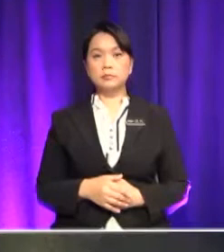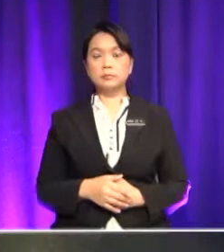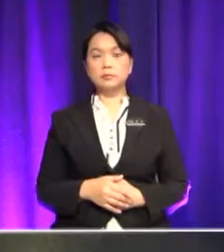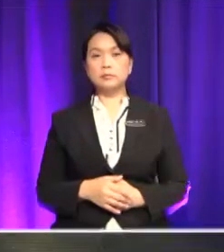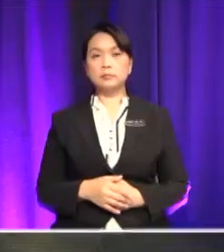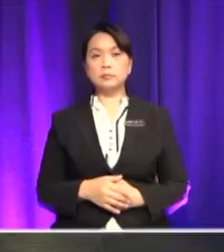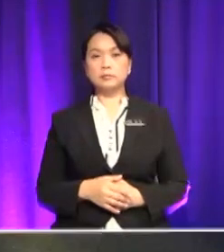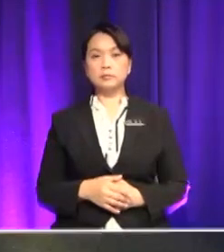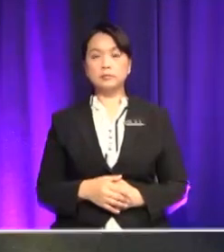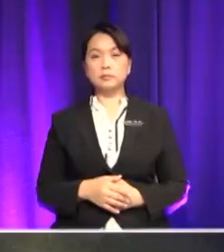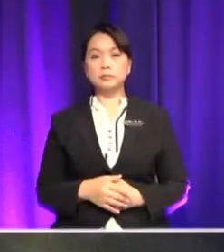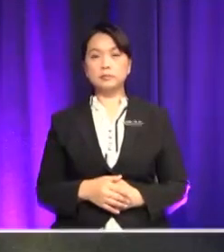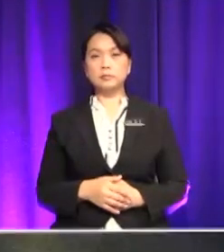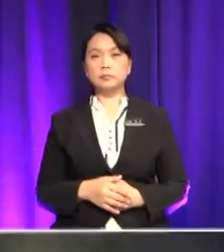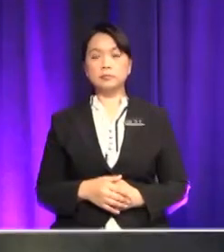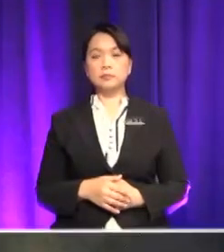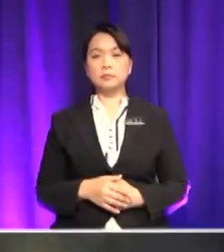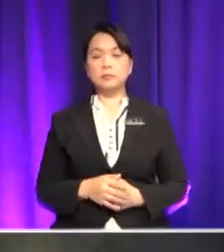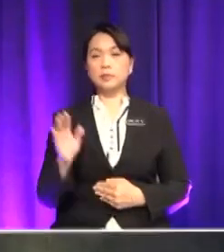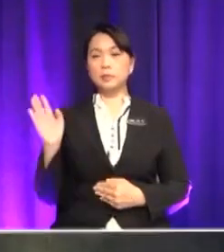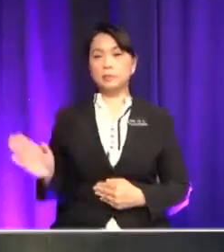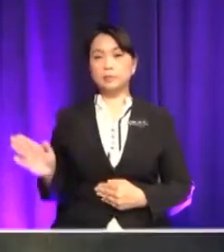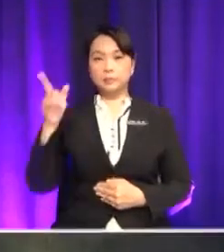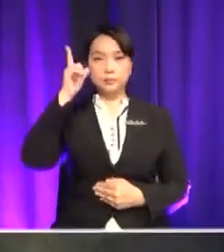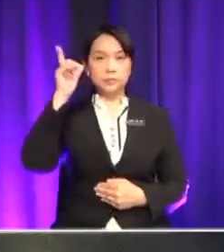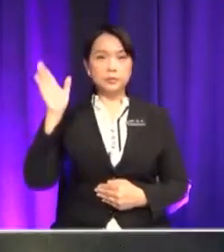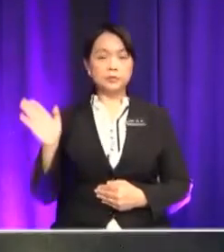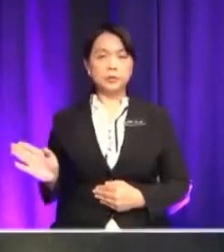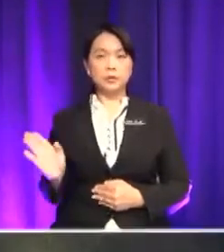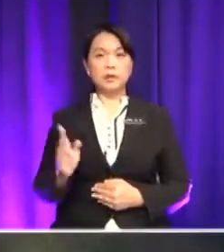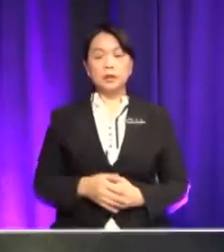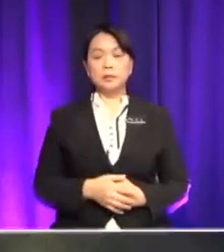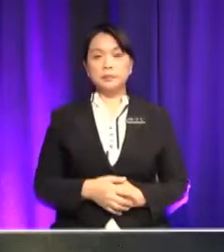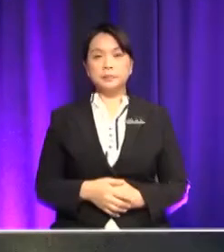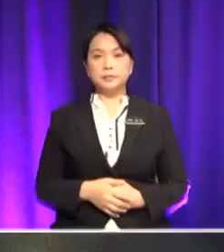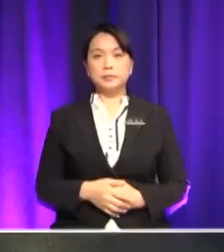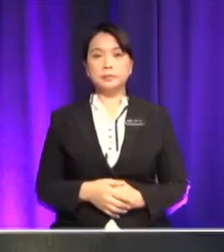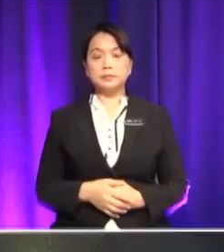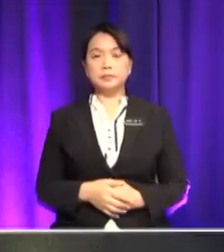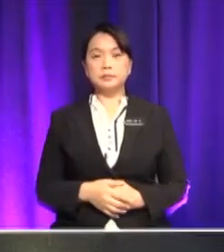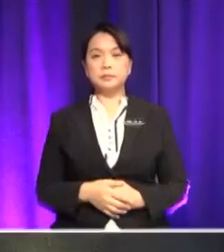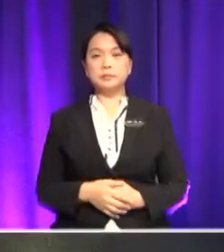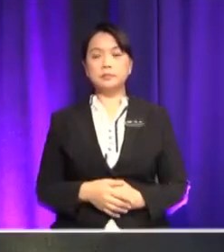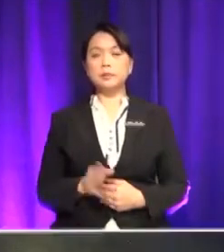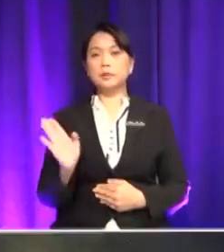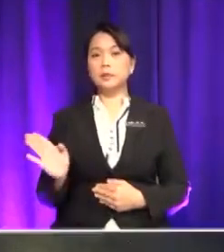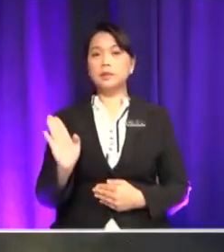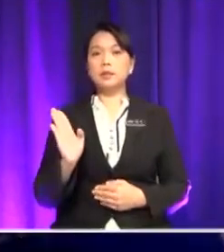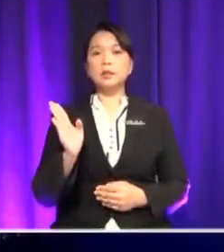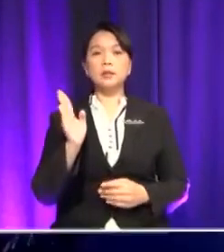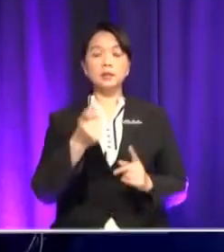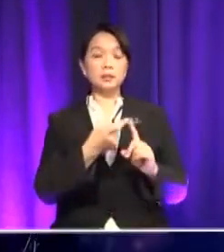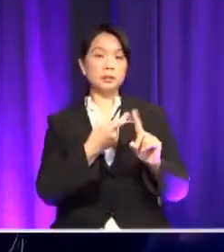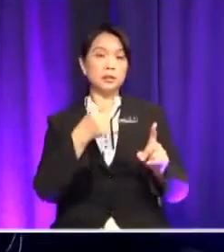seterusnya dari daripada mana pula, UK ni. cikgu? Okey, kemudian yang kedua kita tengok ni bumbung dia. Okey. Ini daripada Turki. Ini Turki.